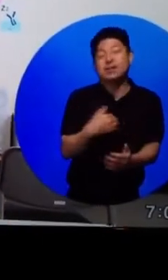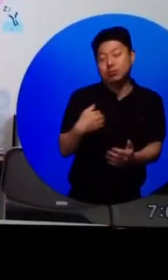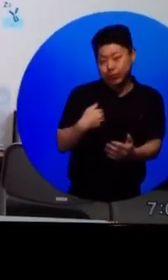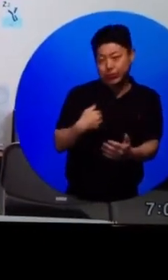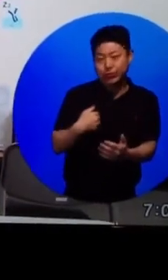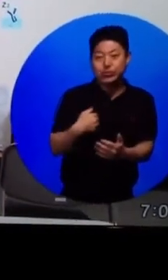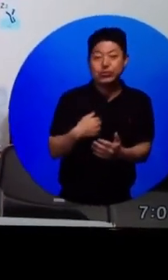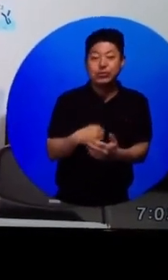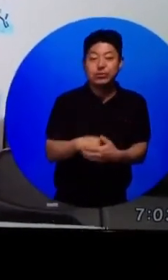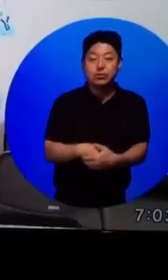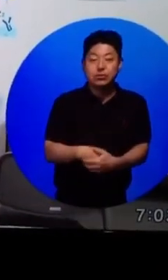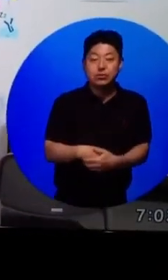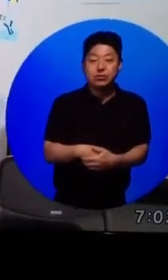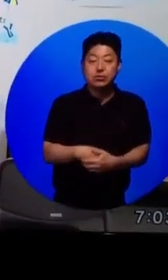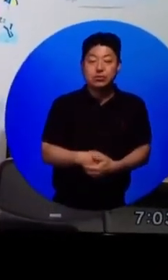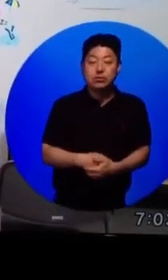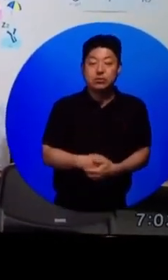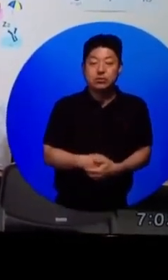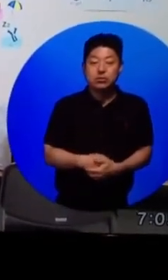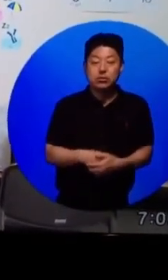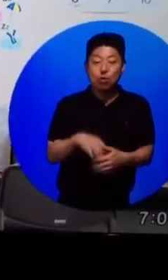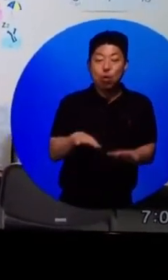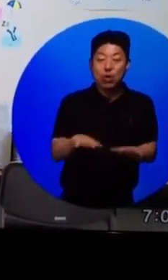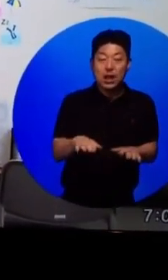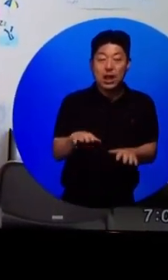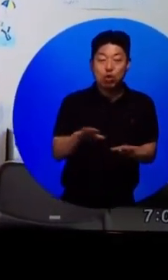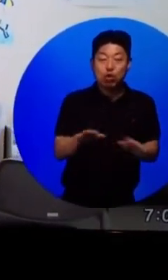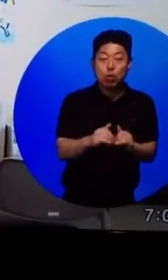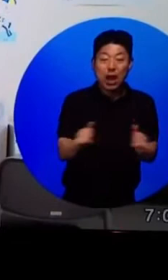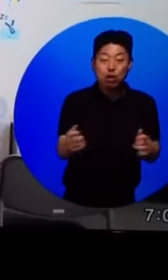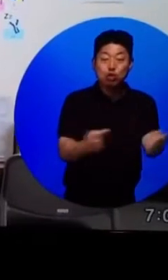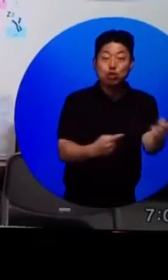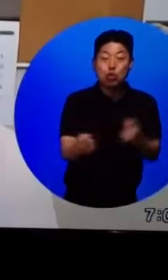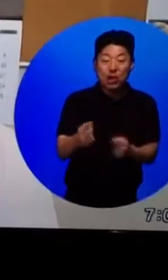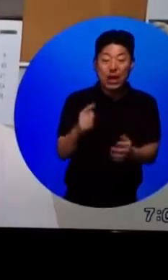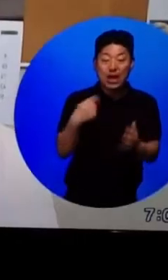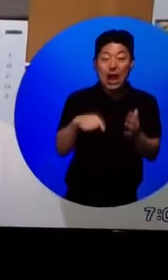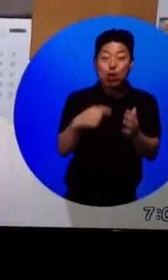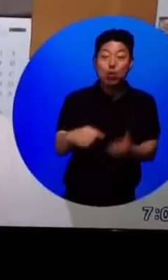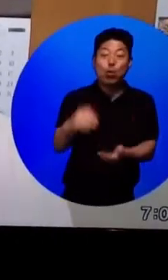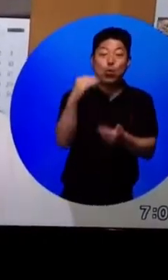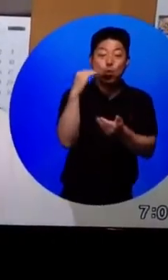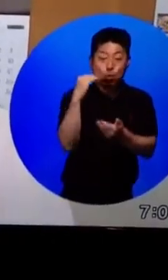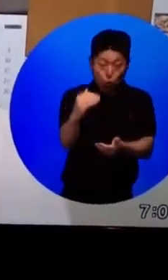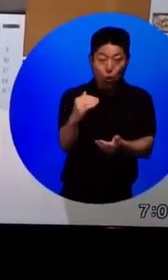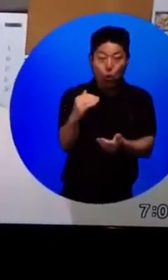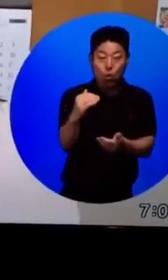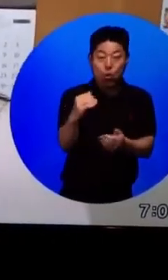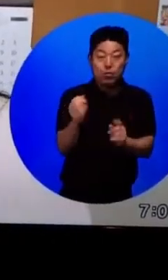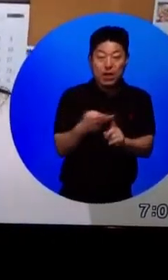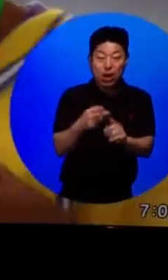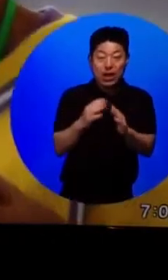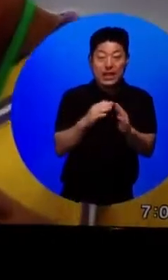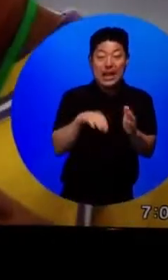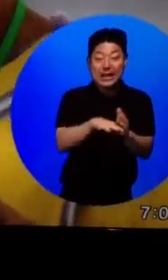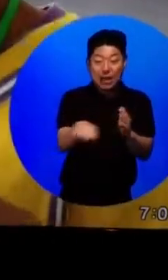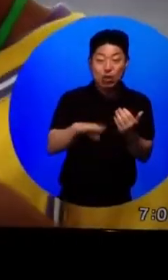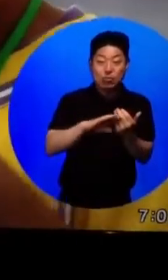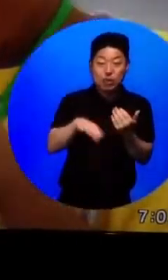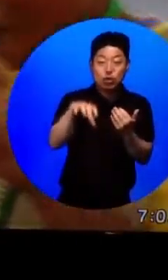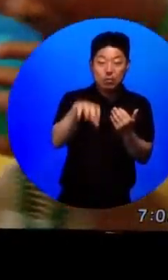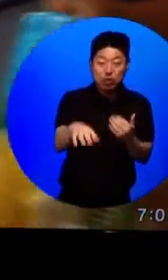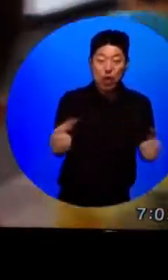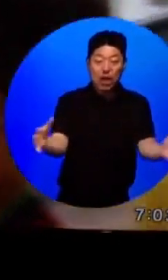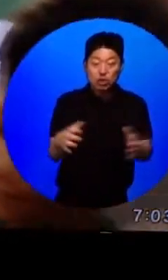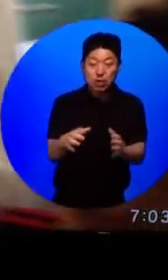自分で遅く勉強しちゃうけど、ここでは早くできる。 ここに子どもたちが来ることで、何かしら学